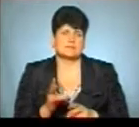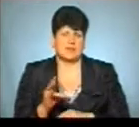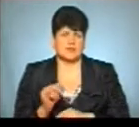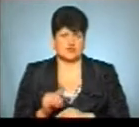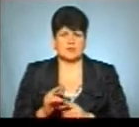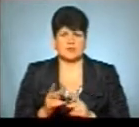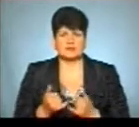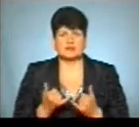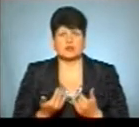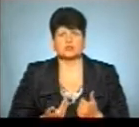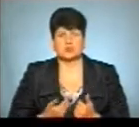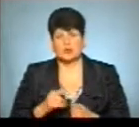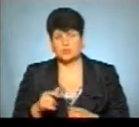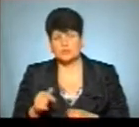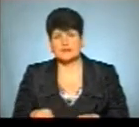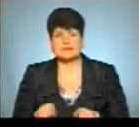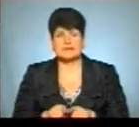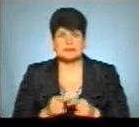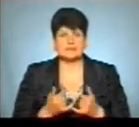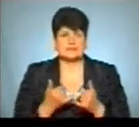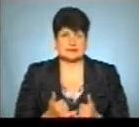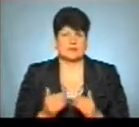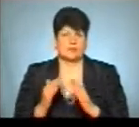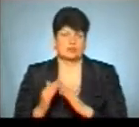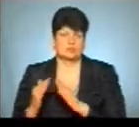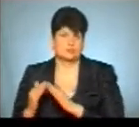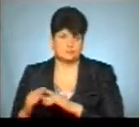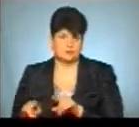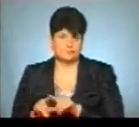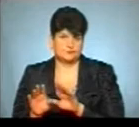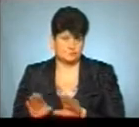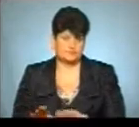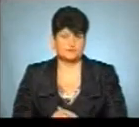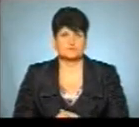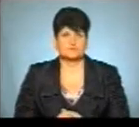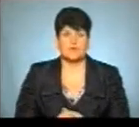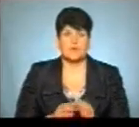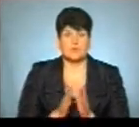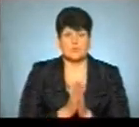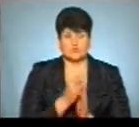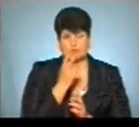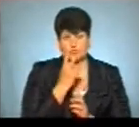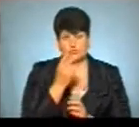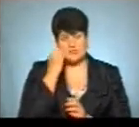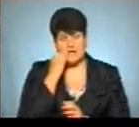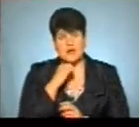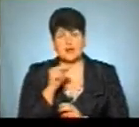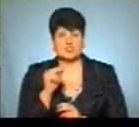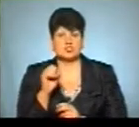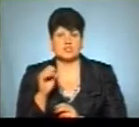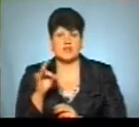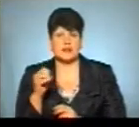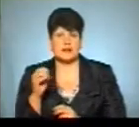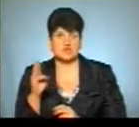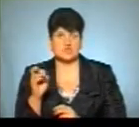для життя людини, так і для самої будівлі. Прошу подивитися, тут стара черешня і